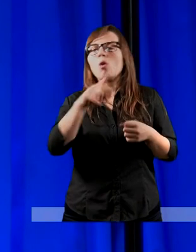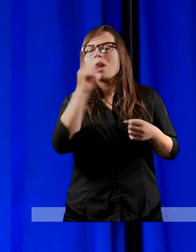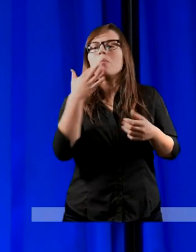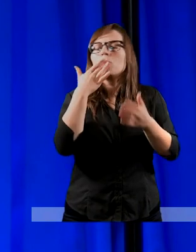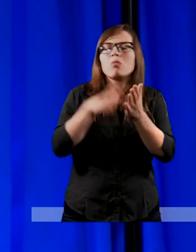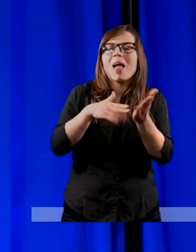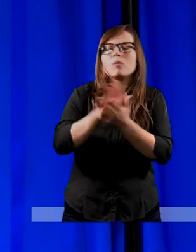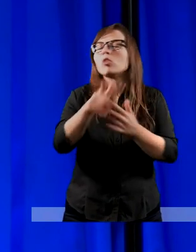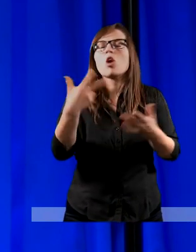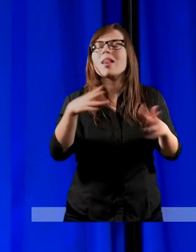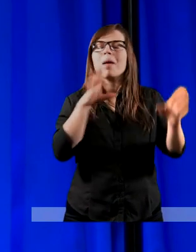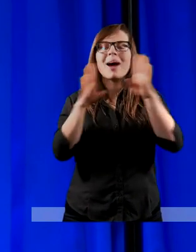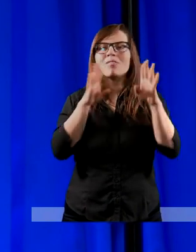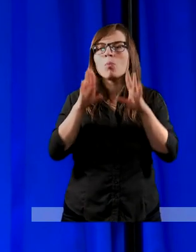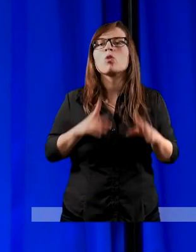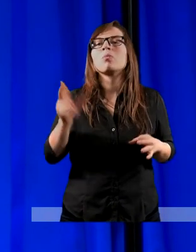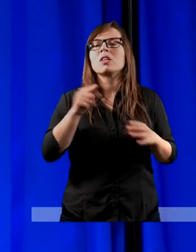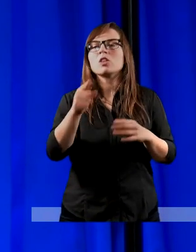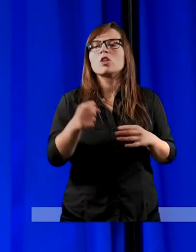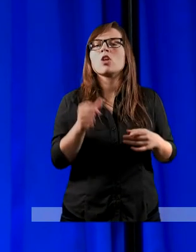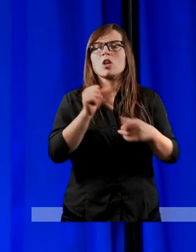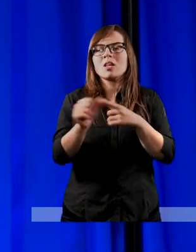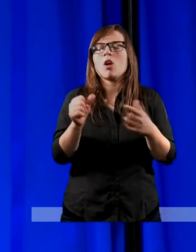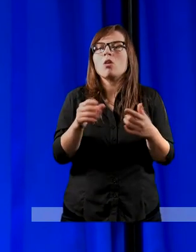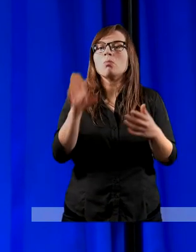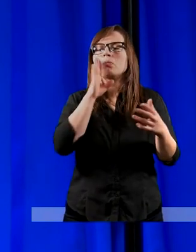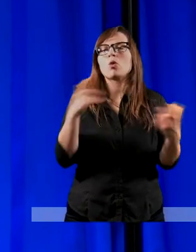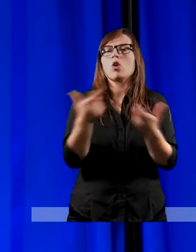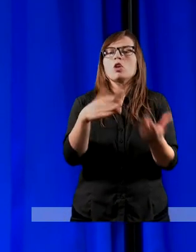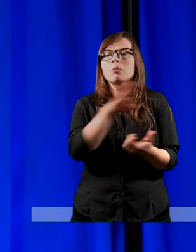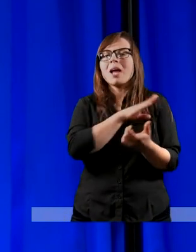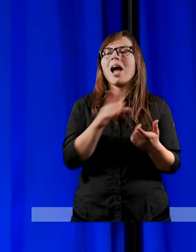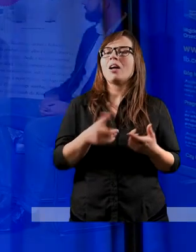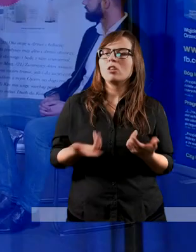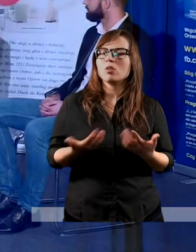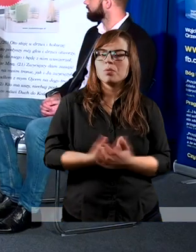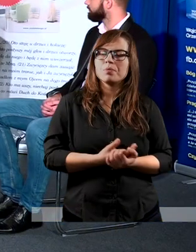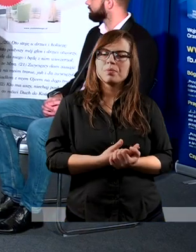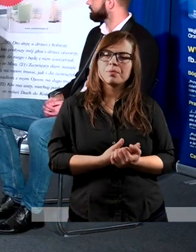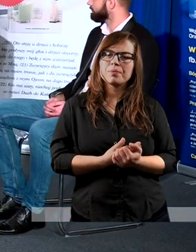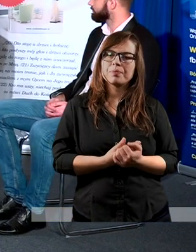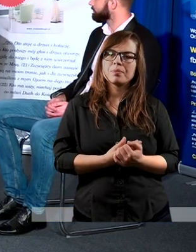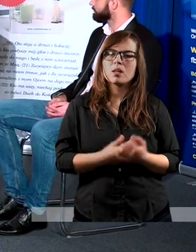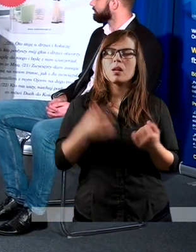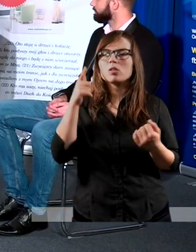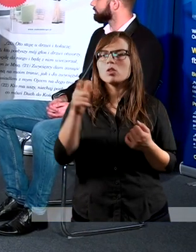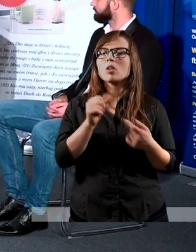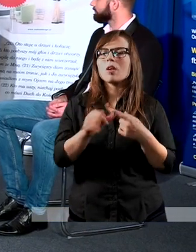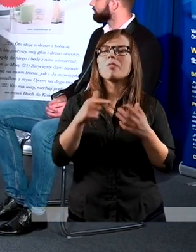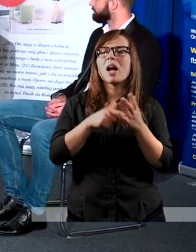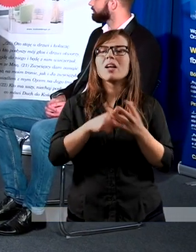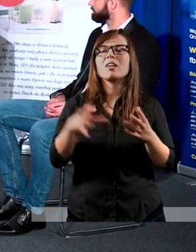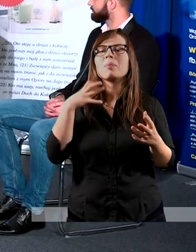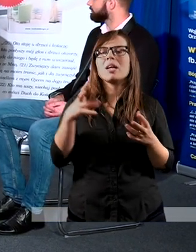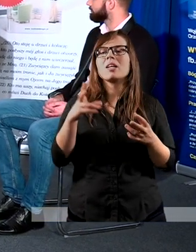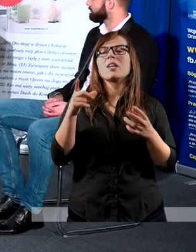mówili, że to najprawdopodobniej skończy się śmiercią. To jest chyba takim naszym problemem naszej